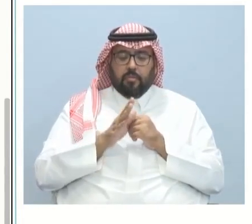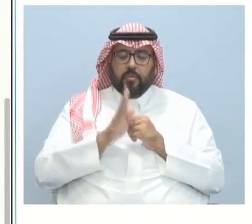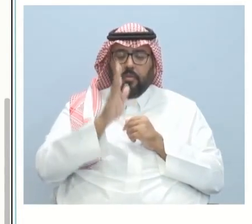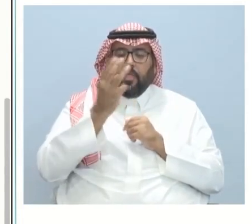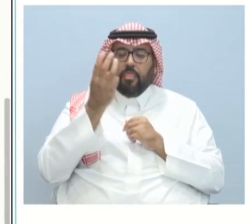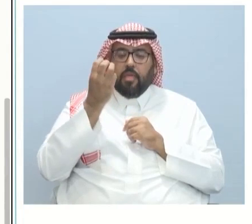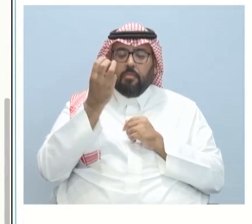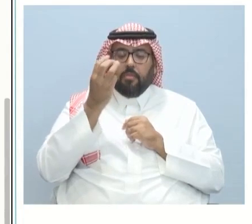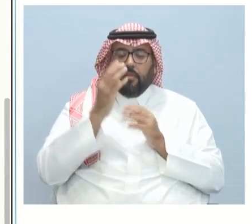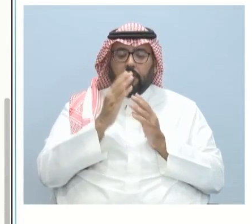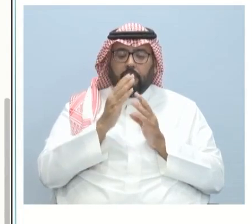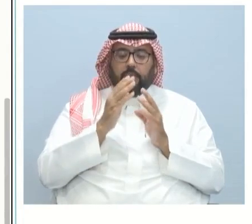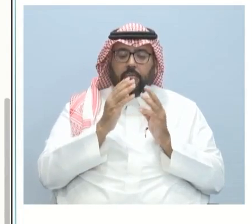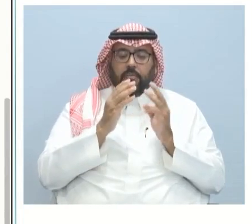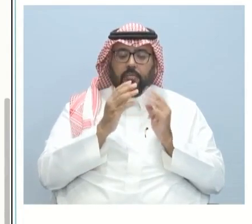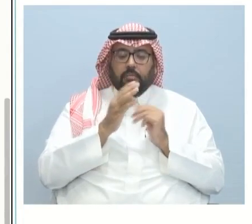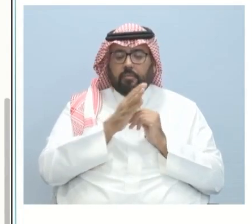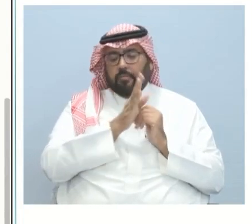الى الاعلى